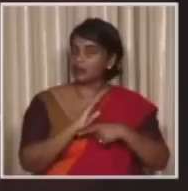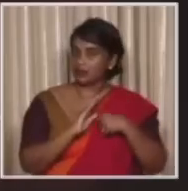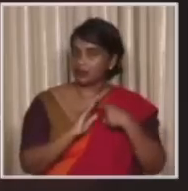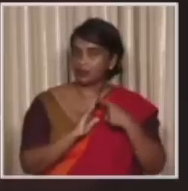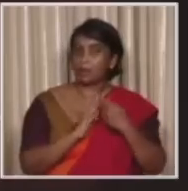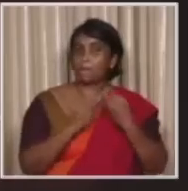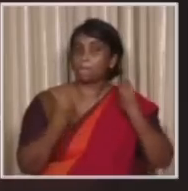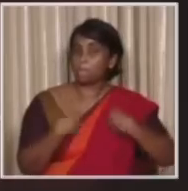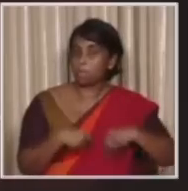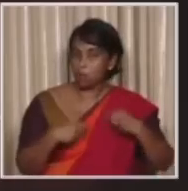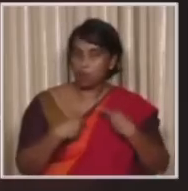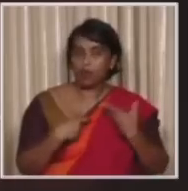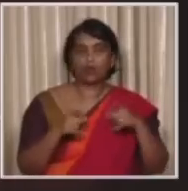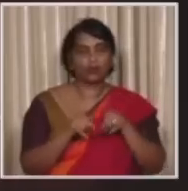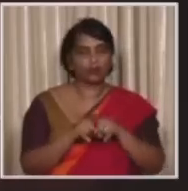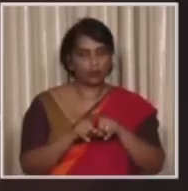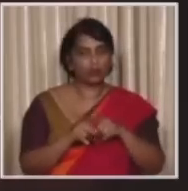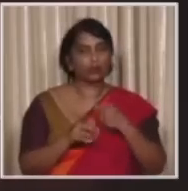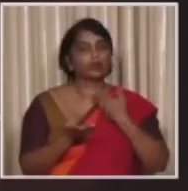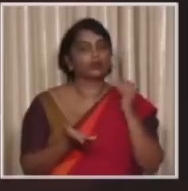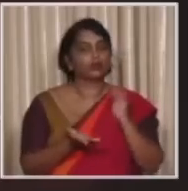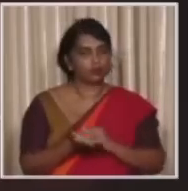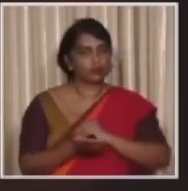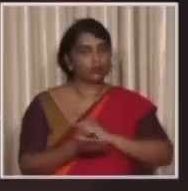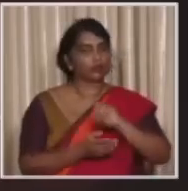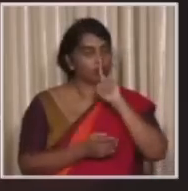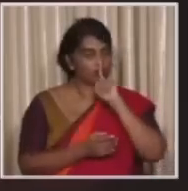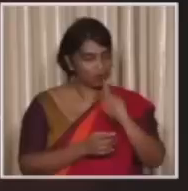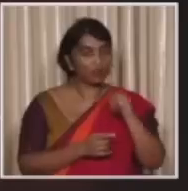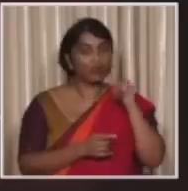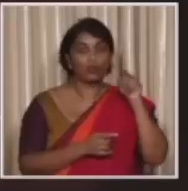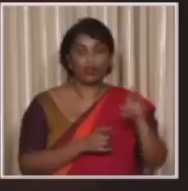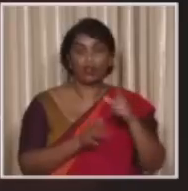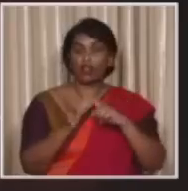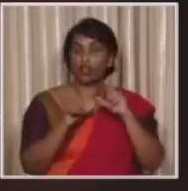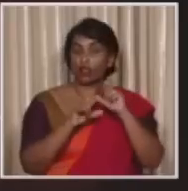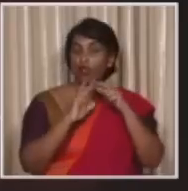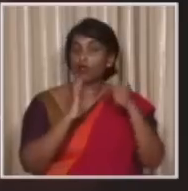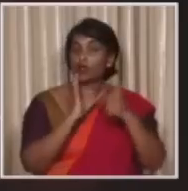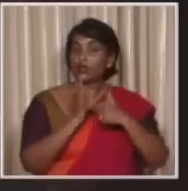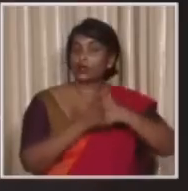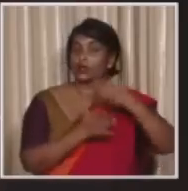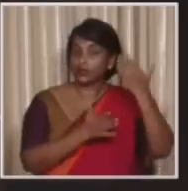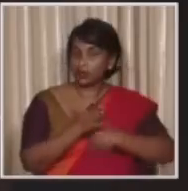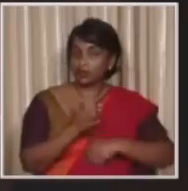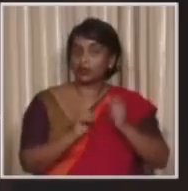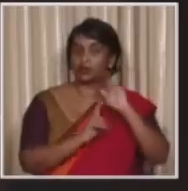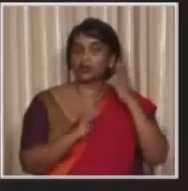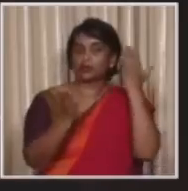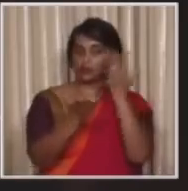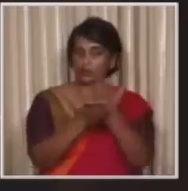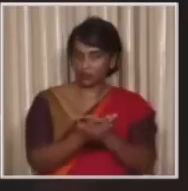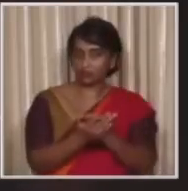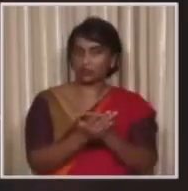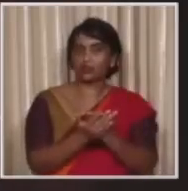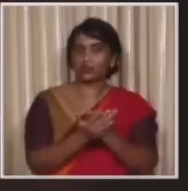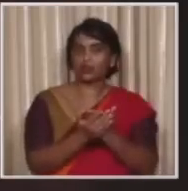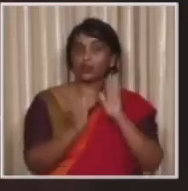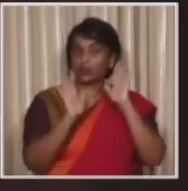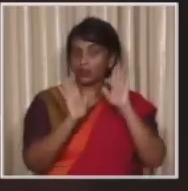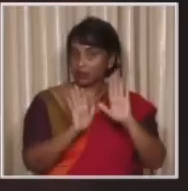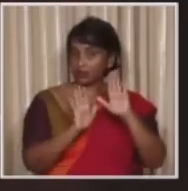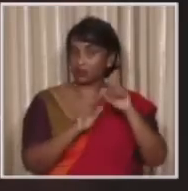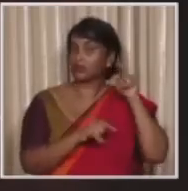පාඩු කරනවා. ඒ නිසා මම නැවත වතාවක් ඉල්ලා සිටිනවා අර විගණන වාර්තාව මේ සභාවට ඉදිරිපත් කරන්න. හැබැයි